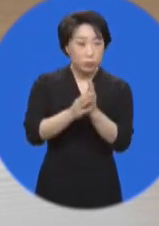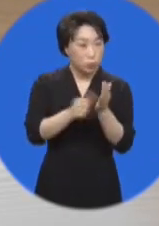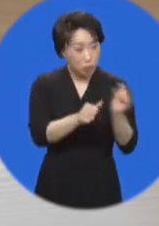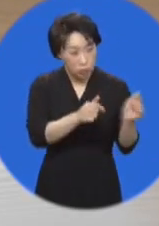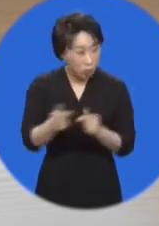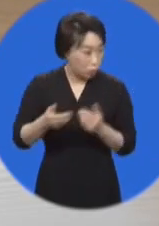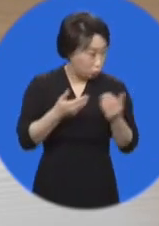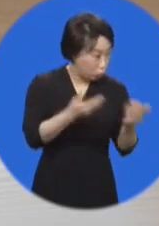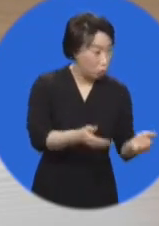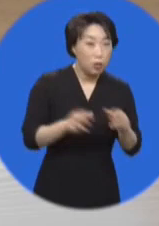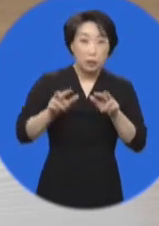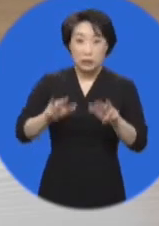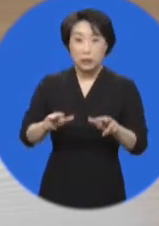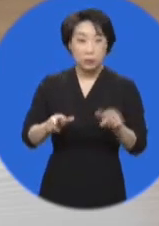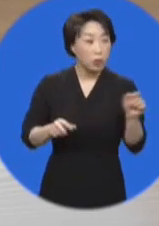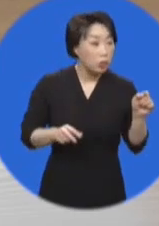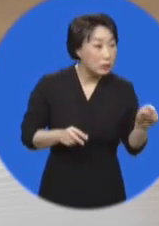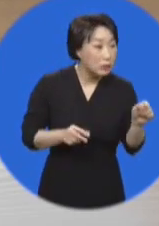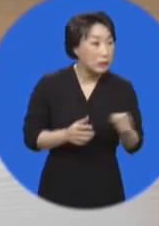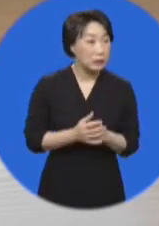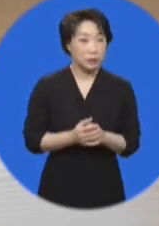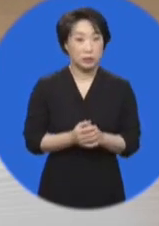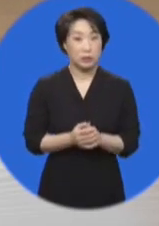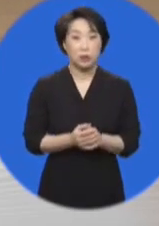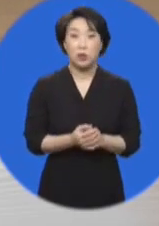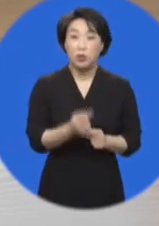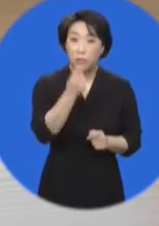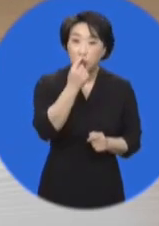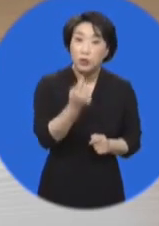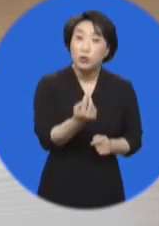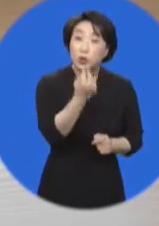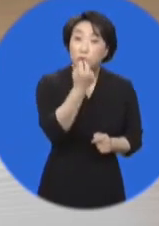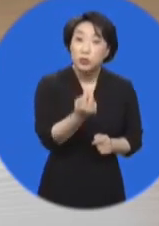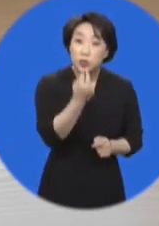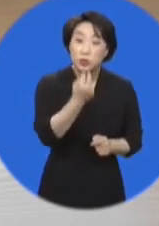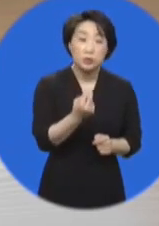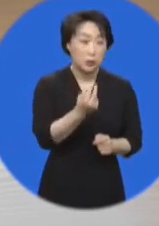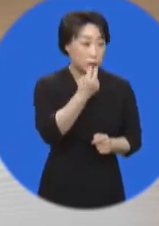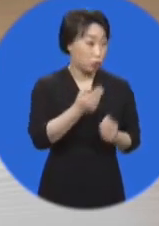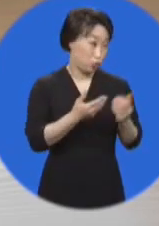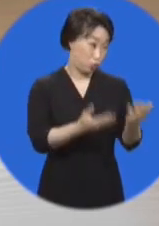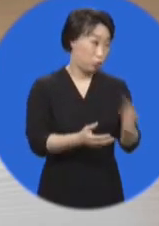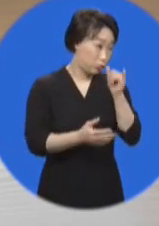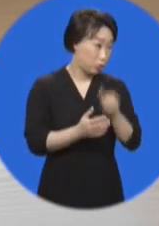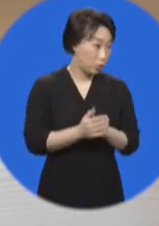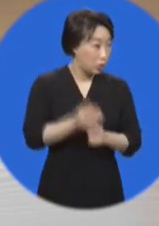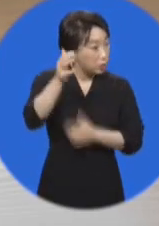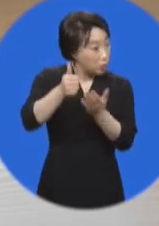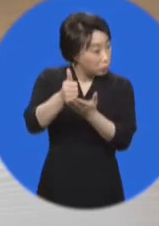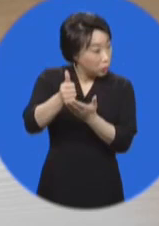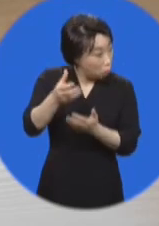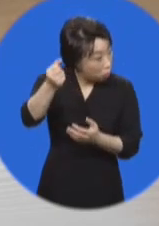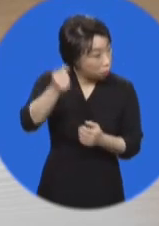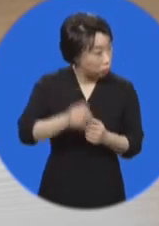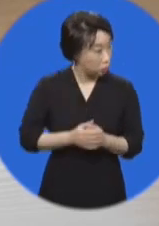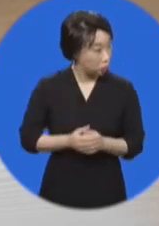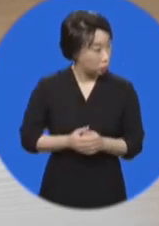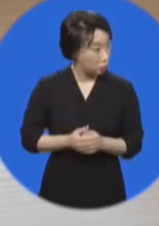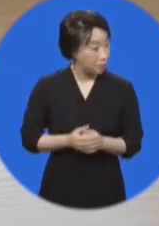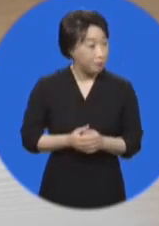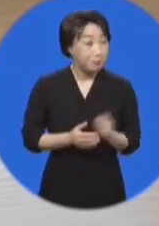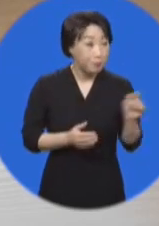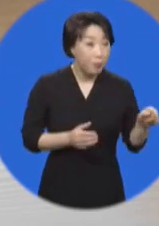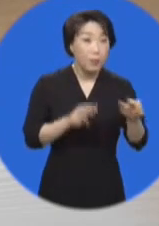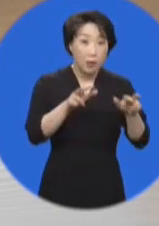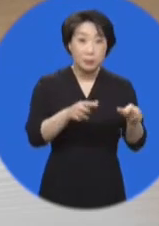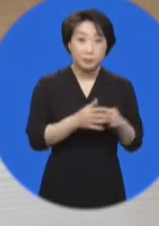주시고 지금도 내 코로 숨쉬는 산소 하나님 것이요.